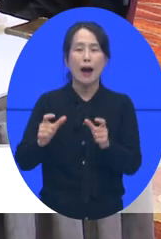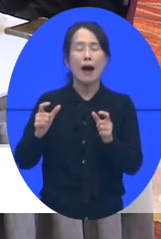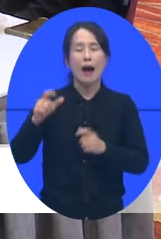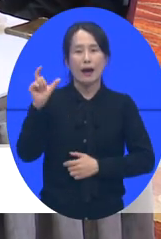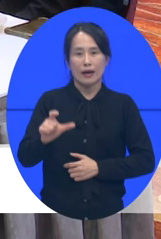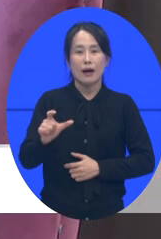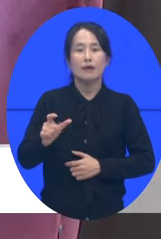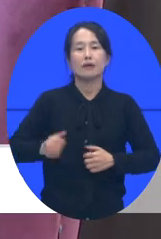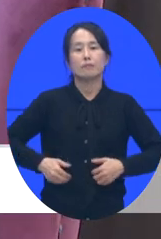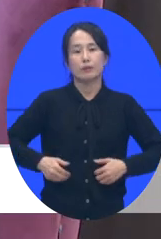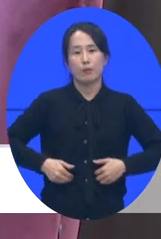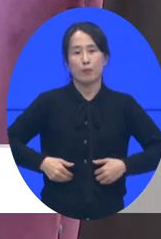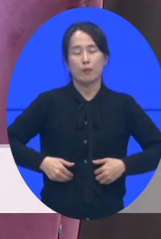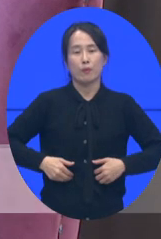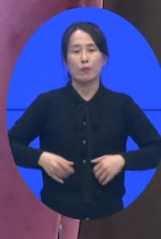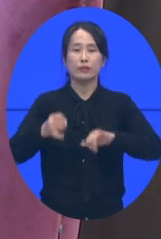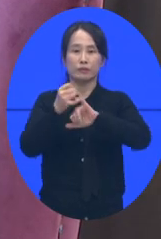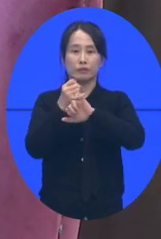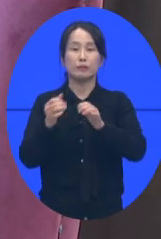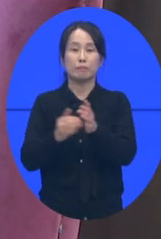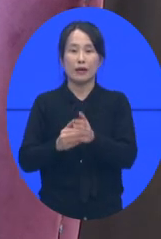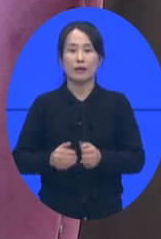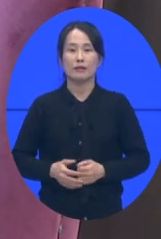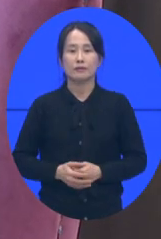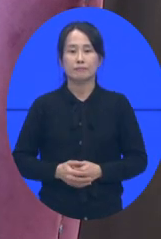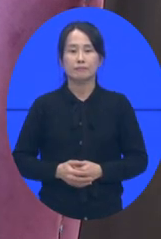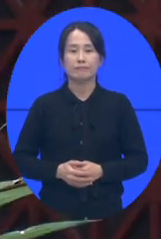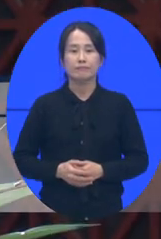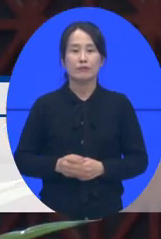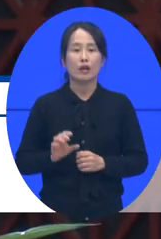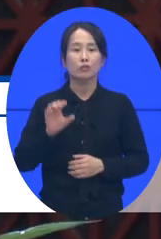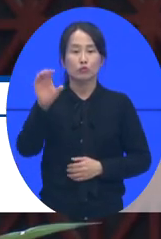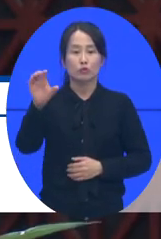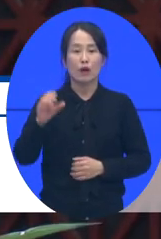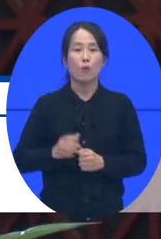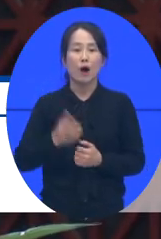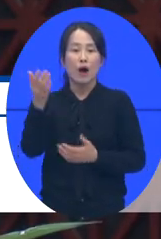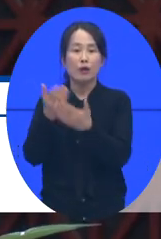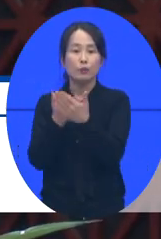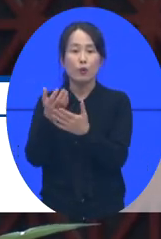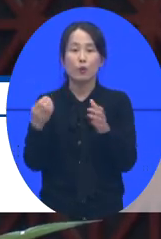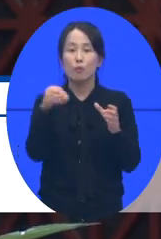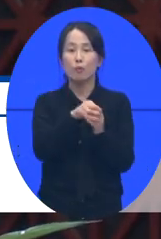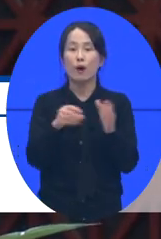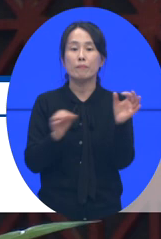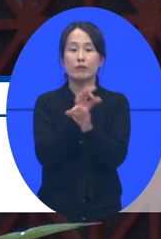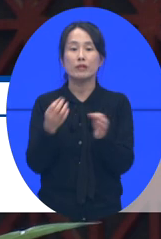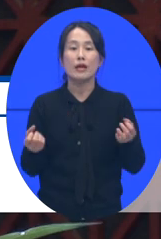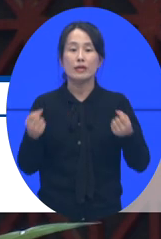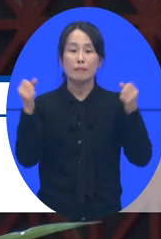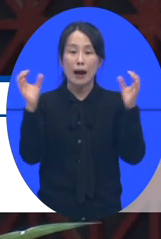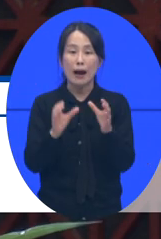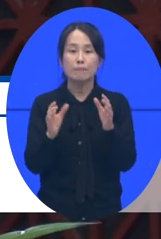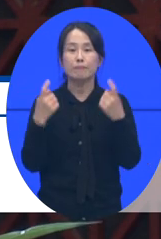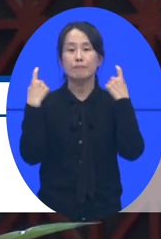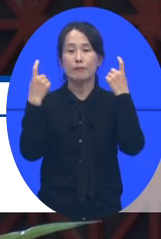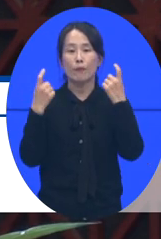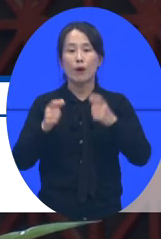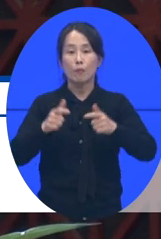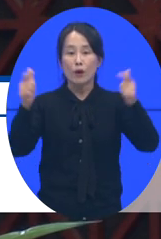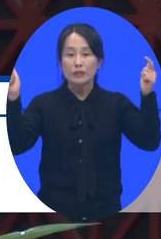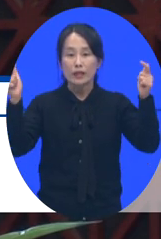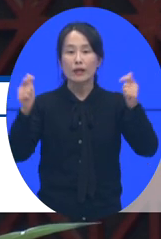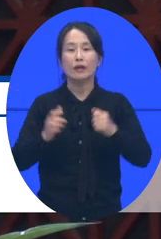넓은 분야에서 한층 더 두터운 협력을 약속했습니다. 투자와 교육을 포함한 경제 협력, 또